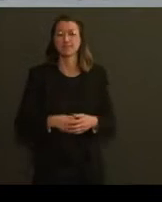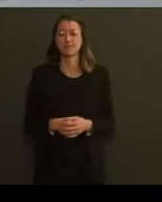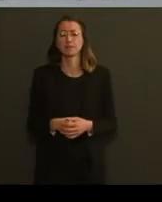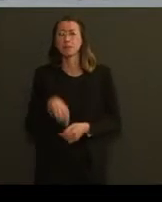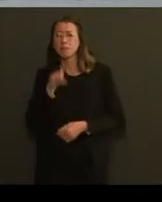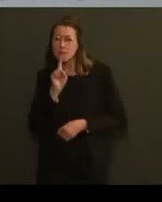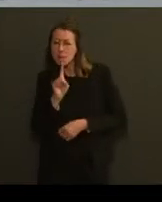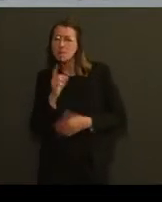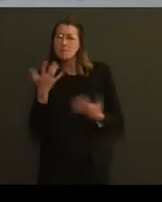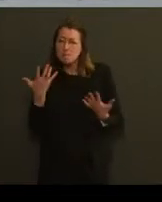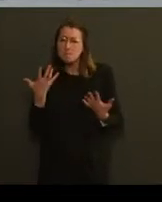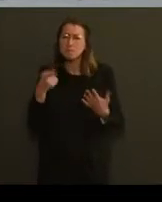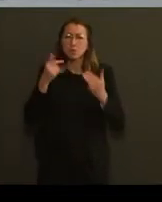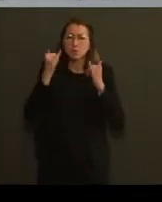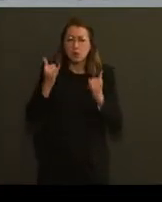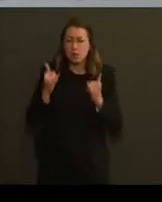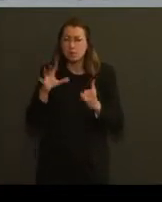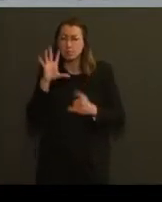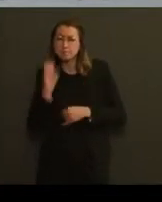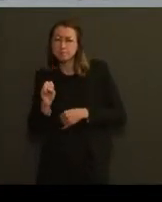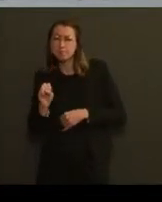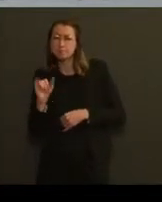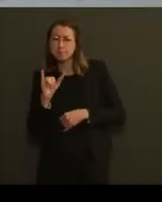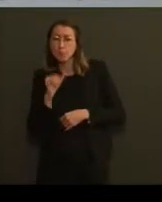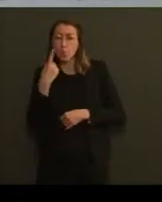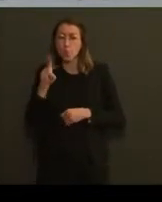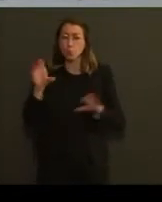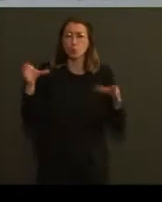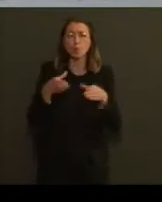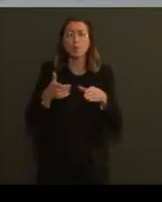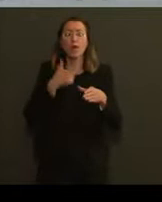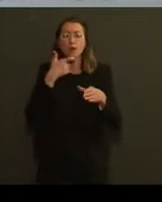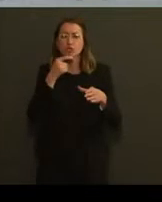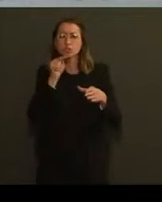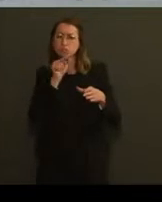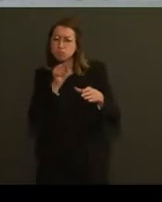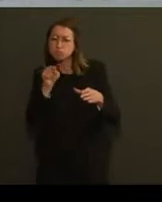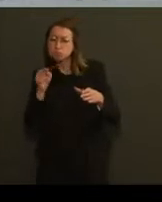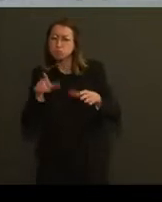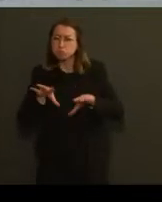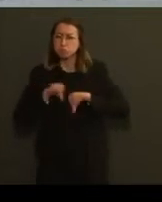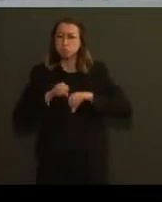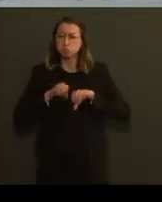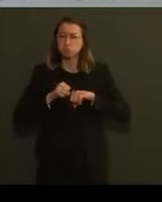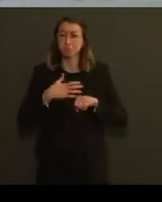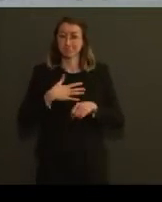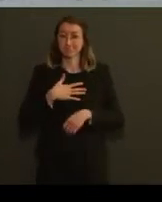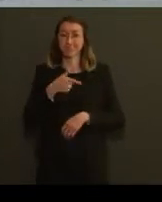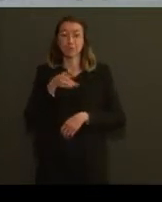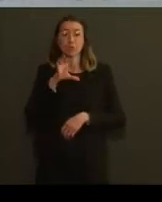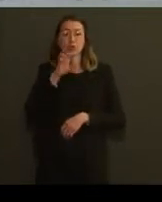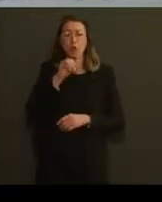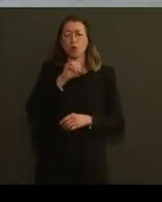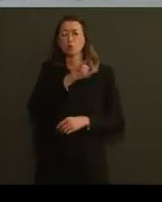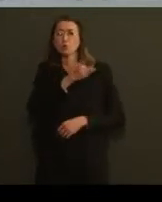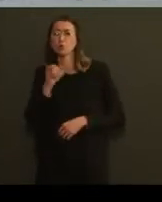suit, il y a effectivement une dérive du taux d'infection vers les gens qui sont compris dans les tranches entre